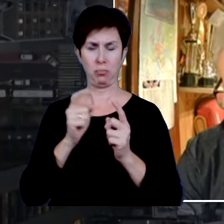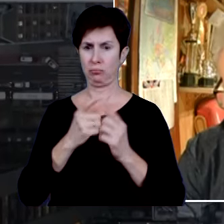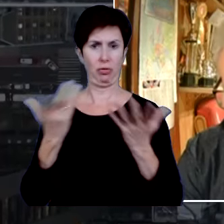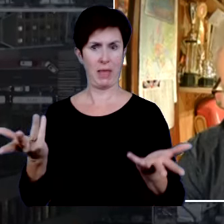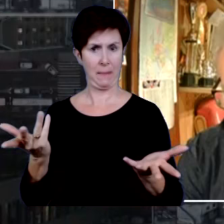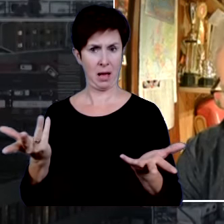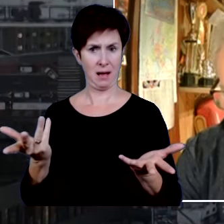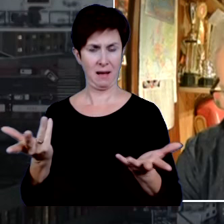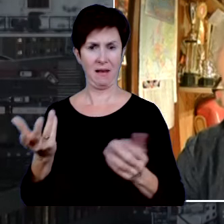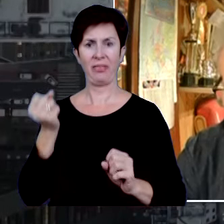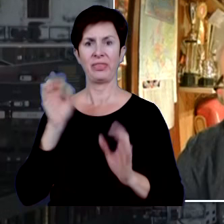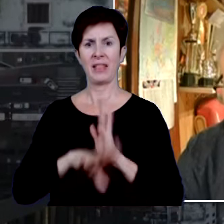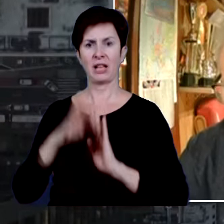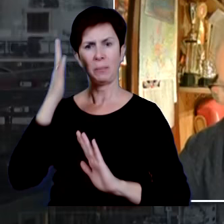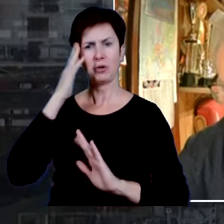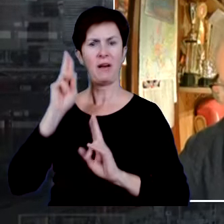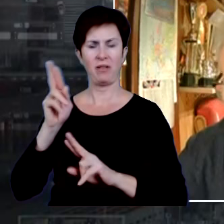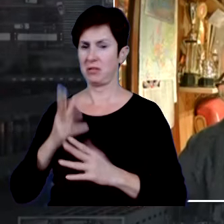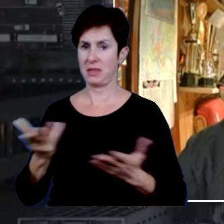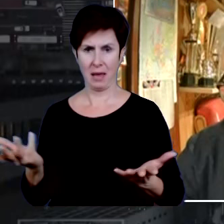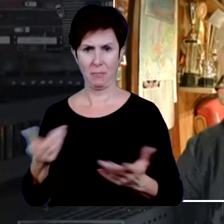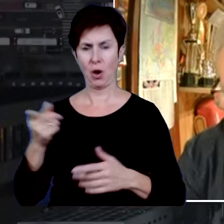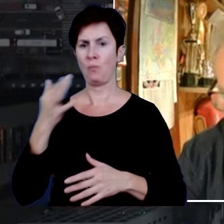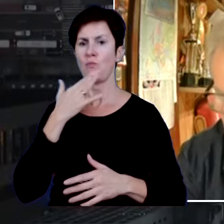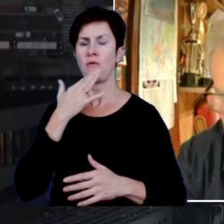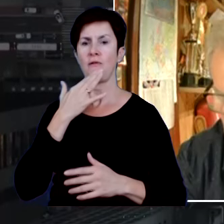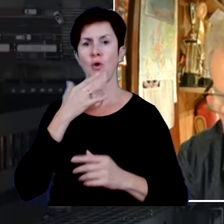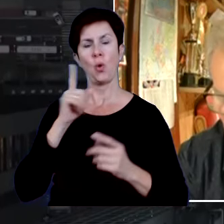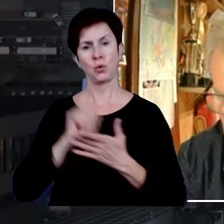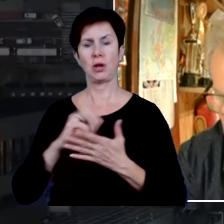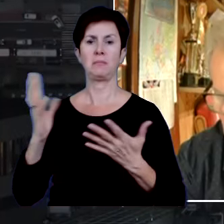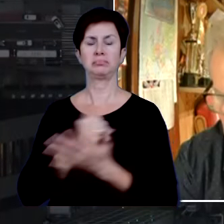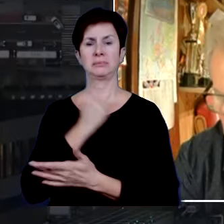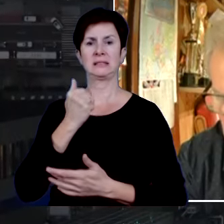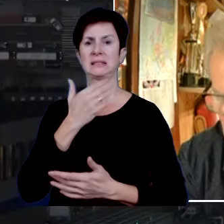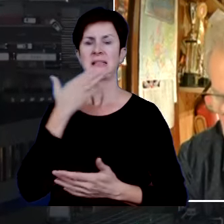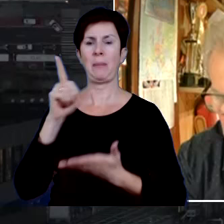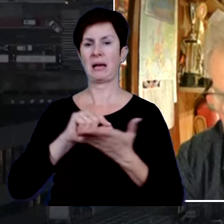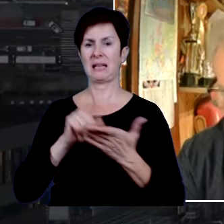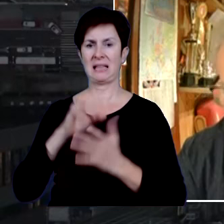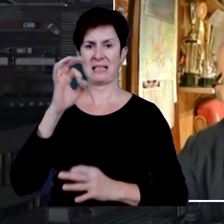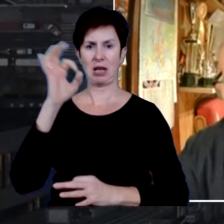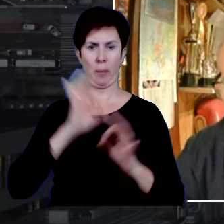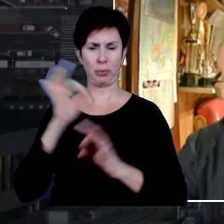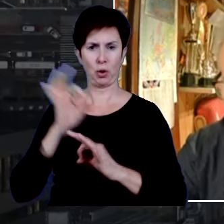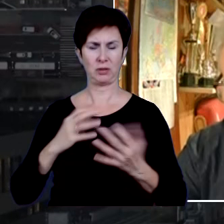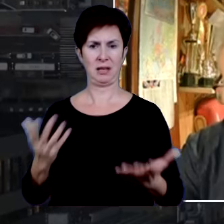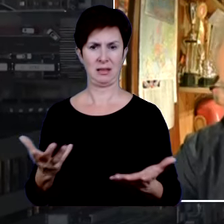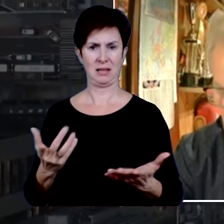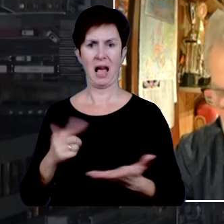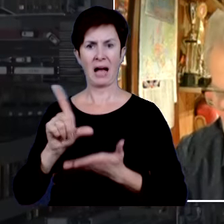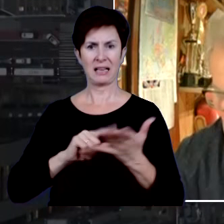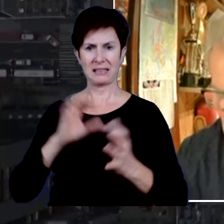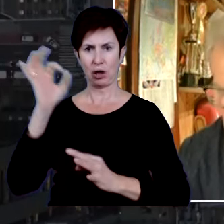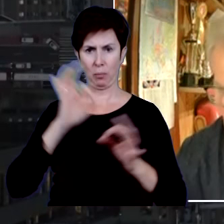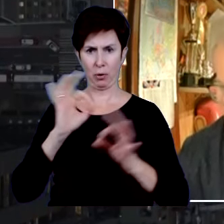takiego jak tanie mieszkania na wynajem. Pani mówi, że osiągnięciem jest to, że nie ma kredytu 0%. No kredyt 0% to jest pomysł